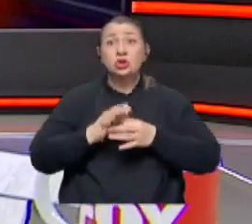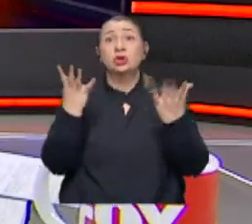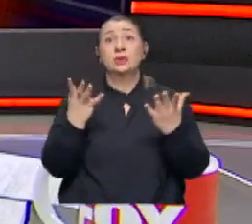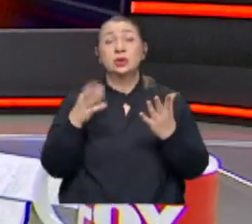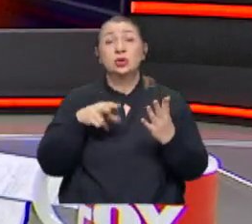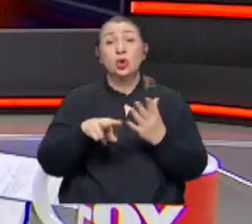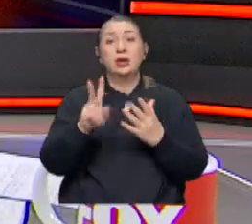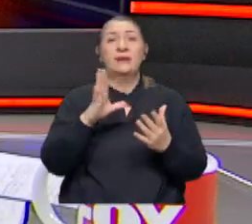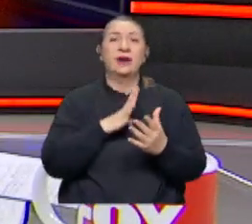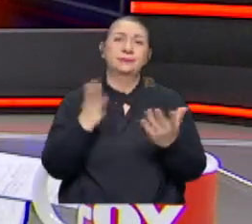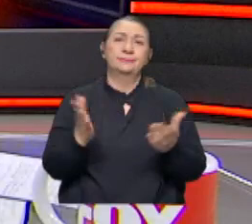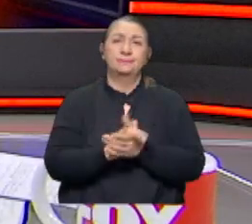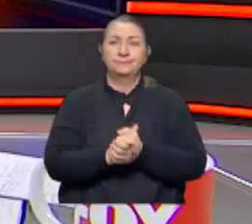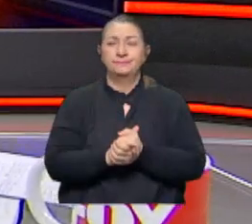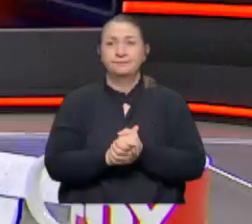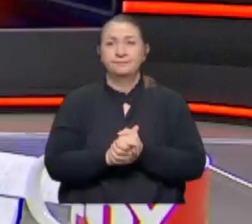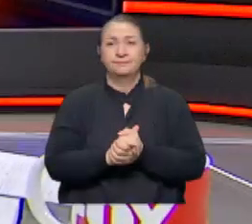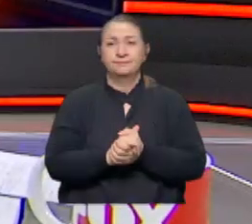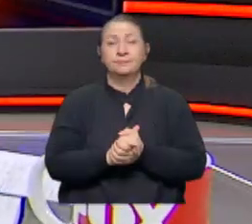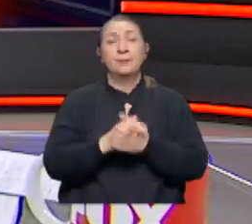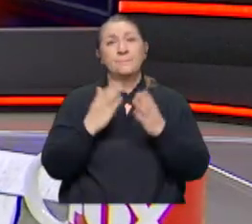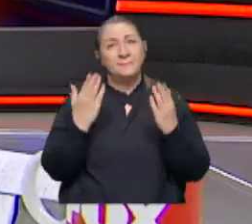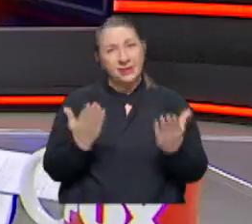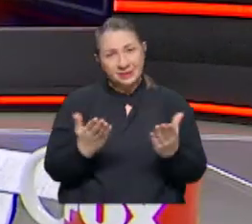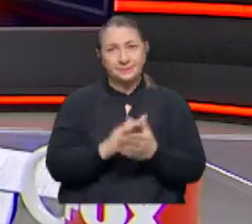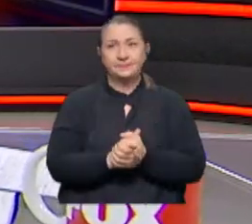çözmenin yolları vardır. Peki,